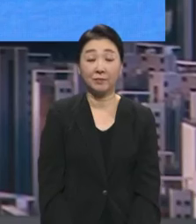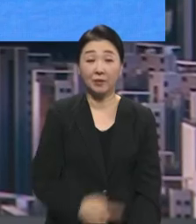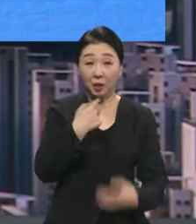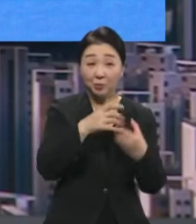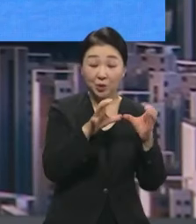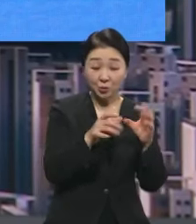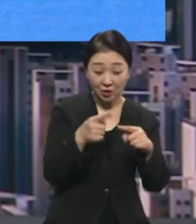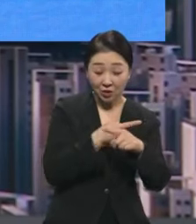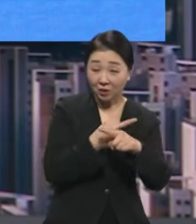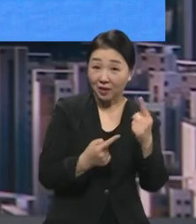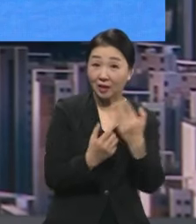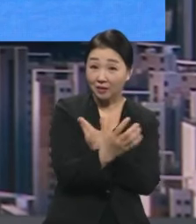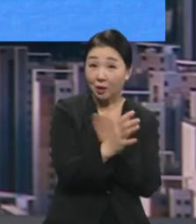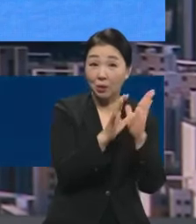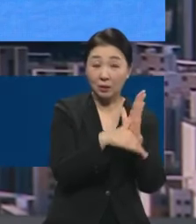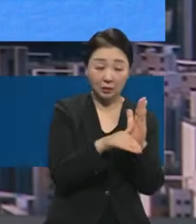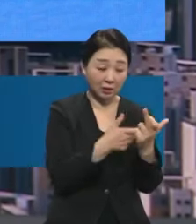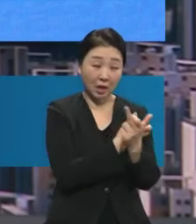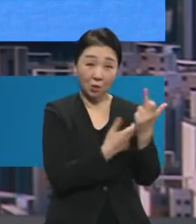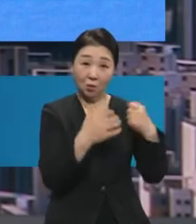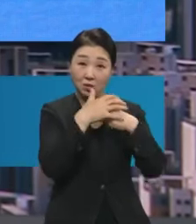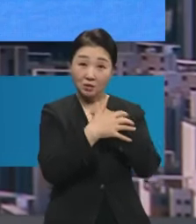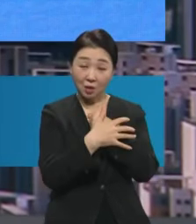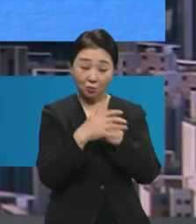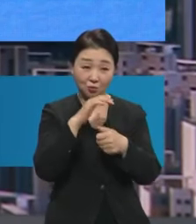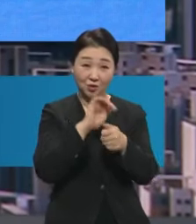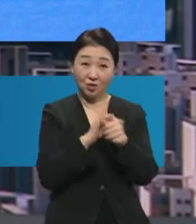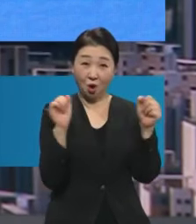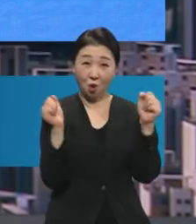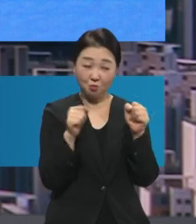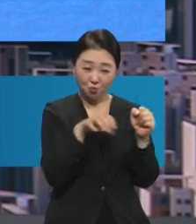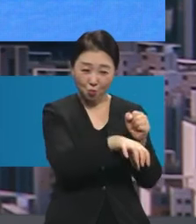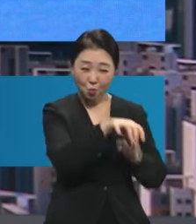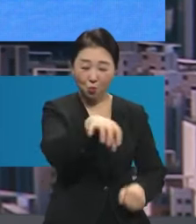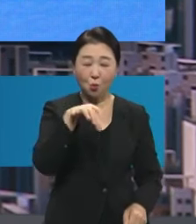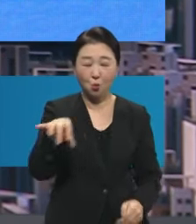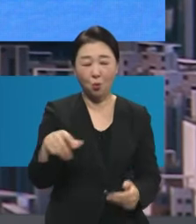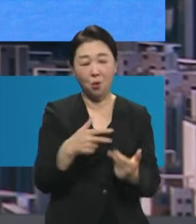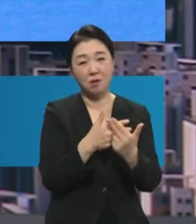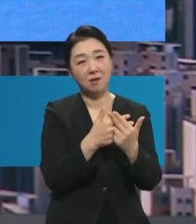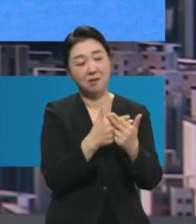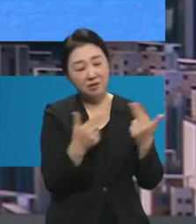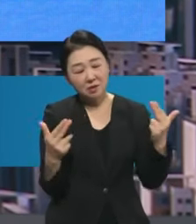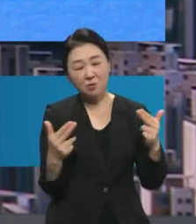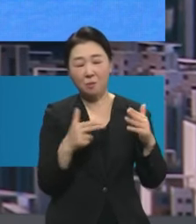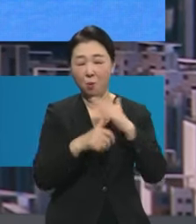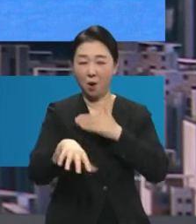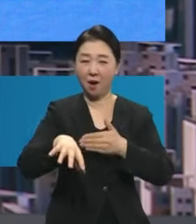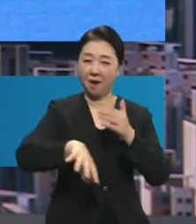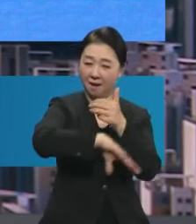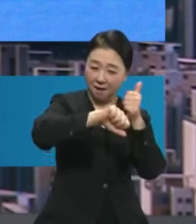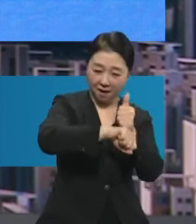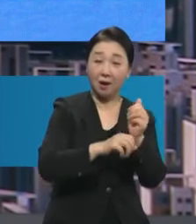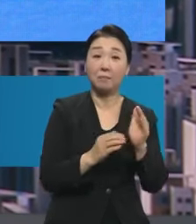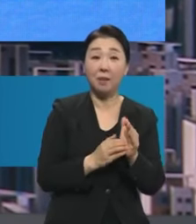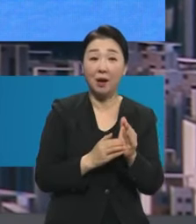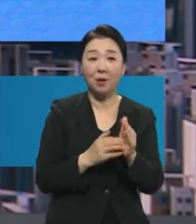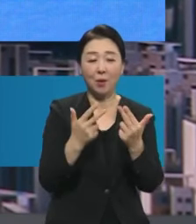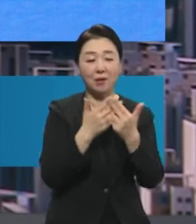민주당 전당대회에서 강원과 대구, 경북 지역까지 이재명 후보가 압승을 거뒀습니다. 예상대로 이재명